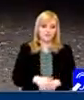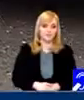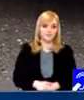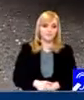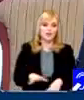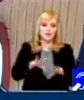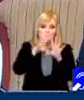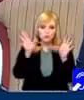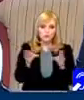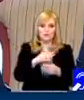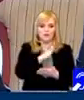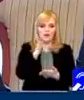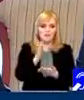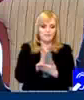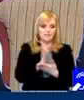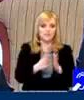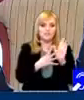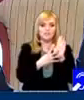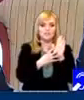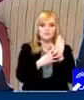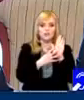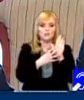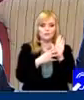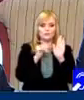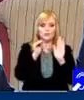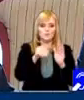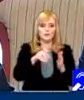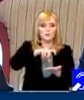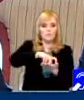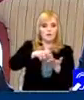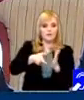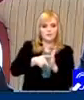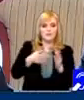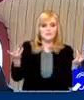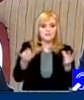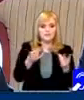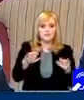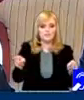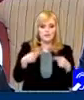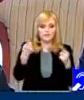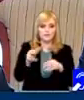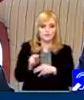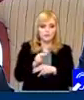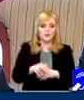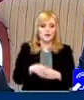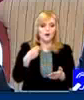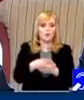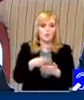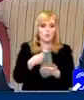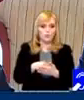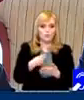total avem circa 900.000 de metri pătrați care sunt nevoie de reabilitat.